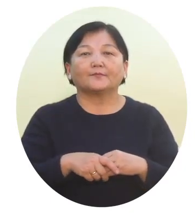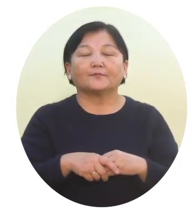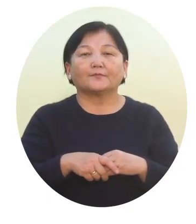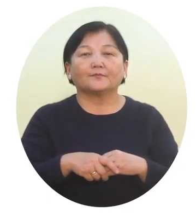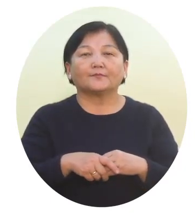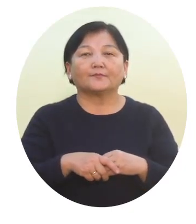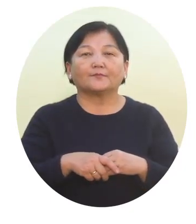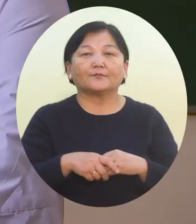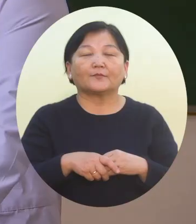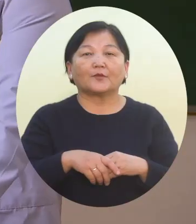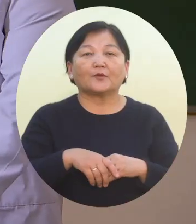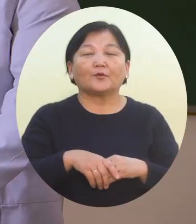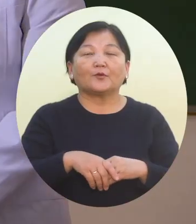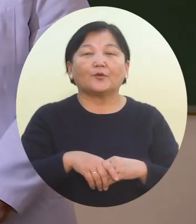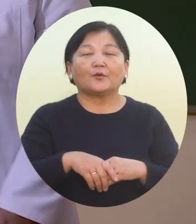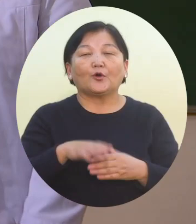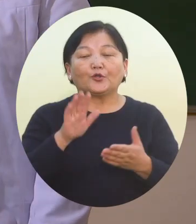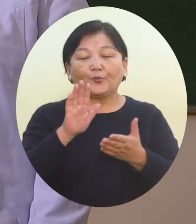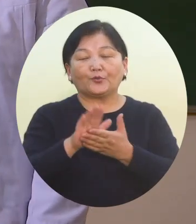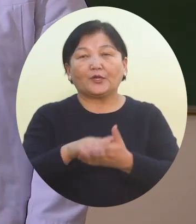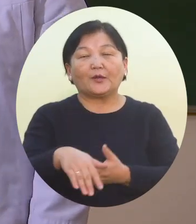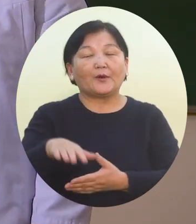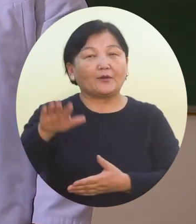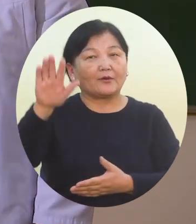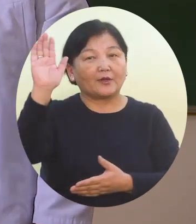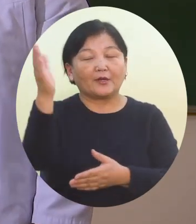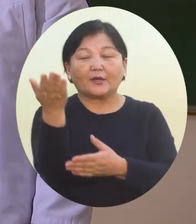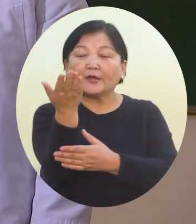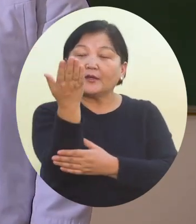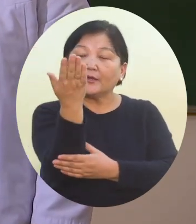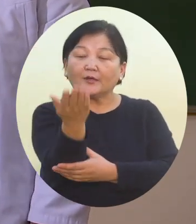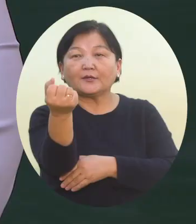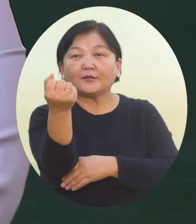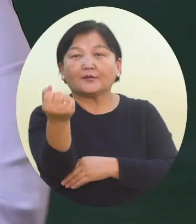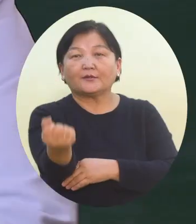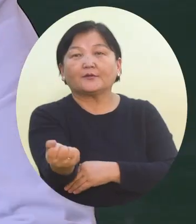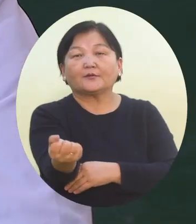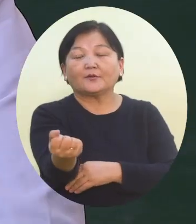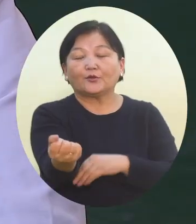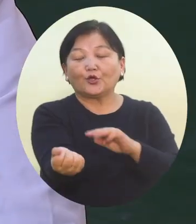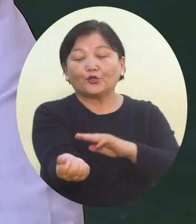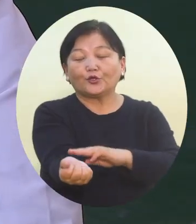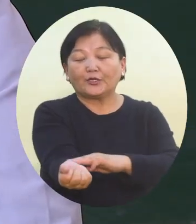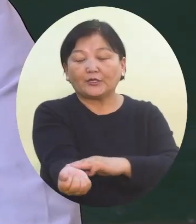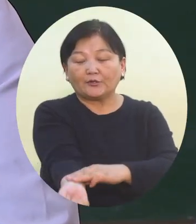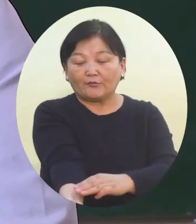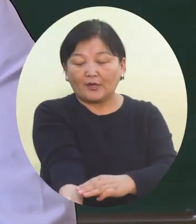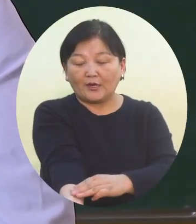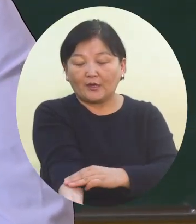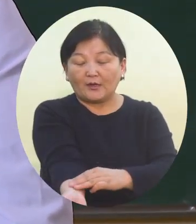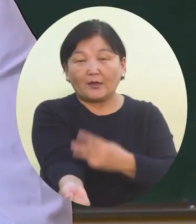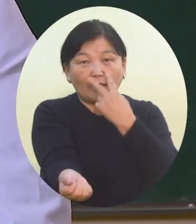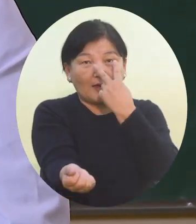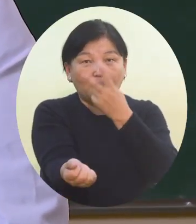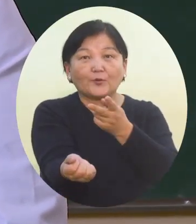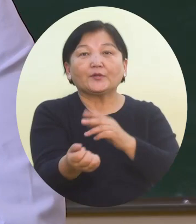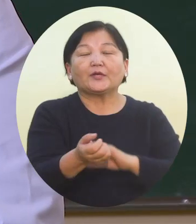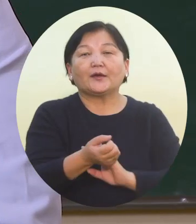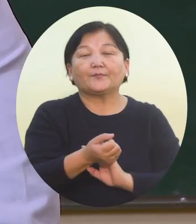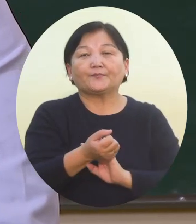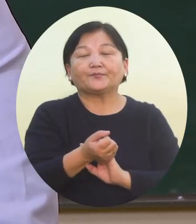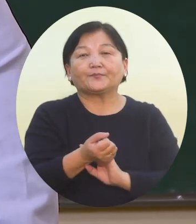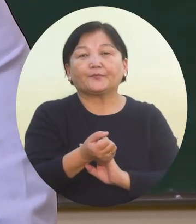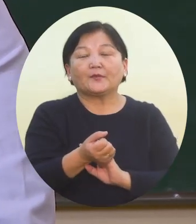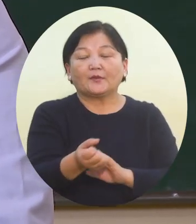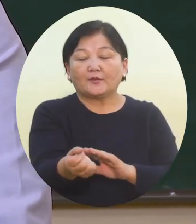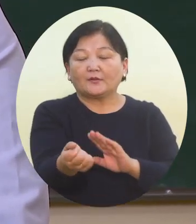За бүгдээрээ баруун гарынхаа шувууг татгаж эргүүлээд дотор тал руу нь харуулъя. За тэгэхээр зэрэг баруун гарынхаа